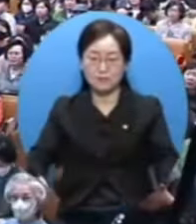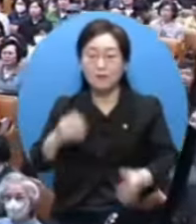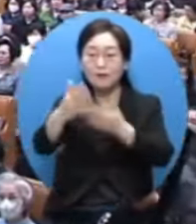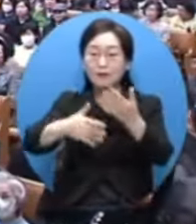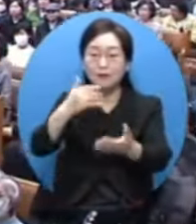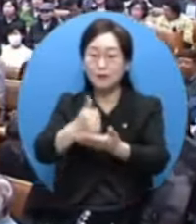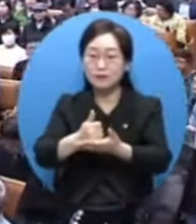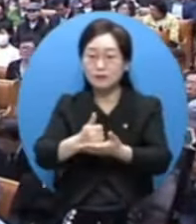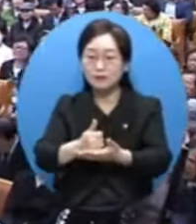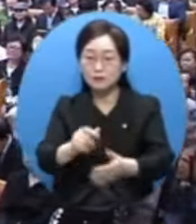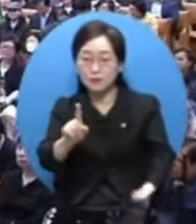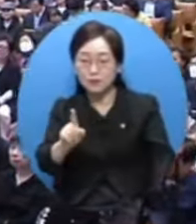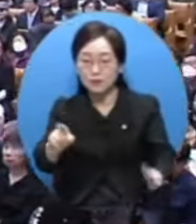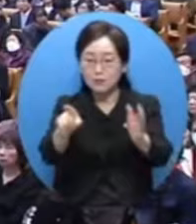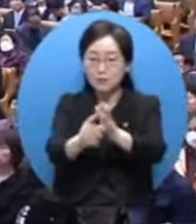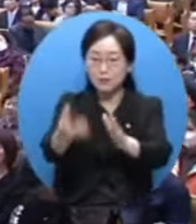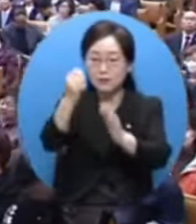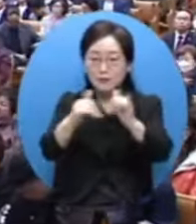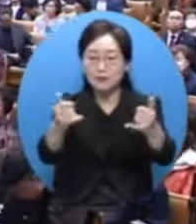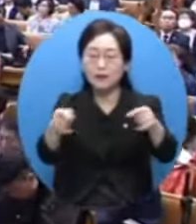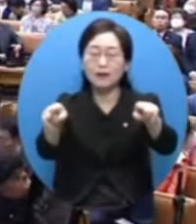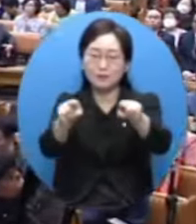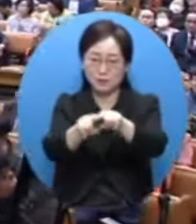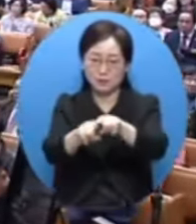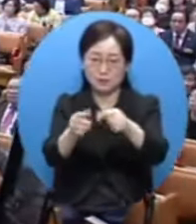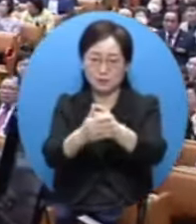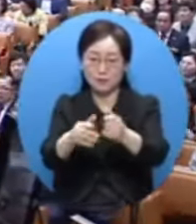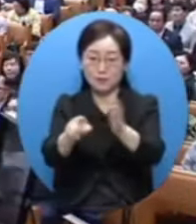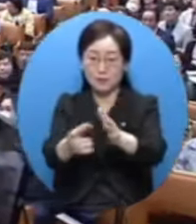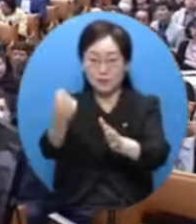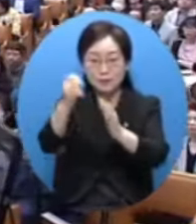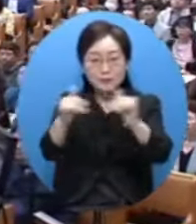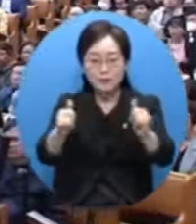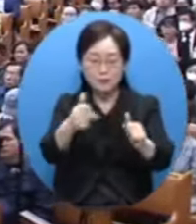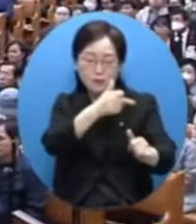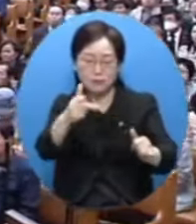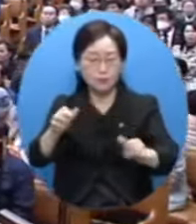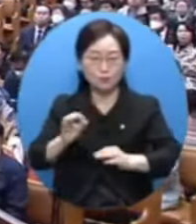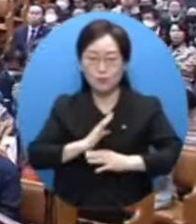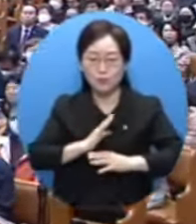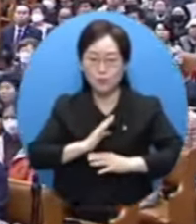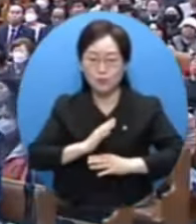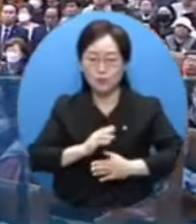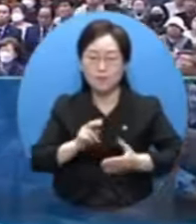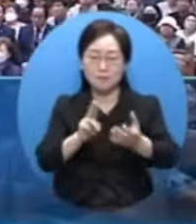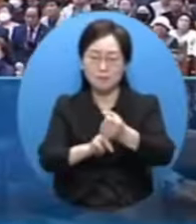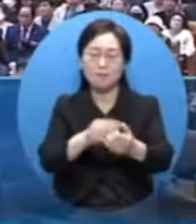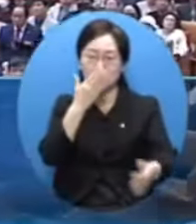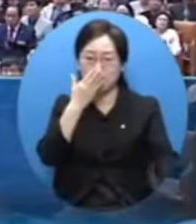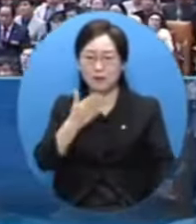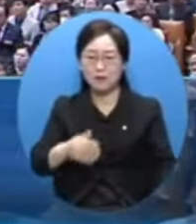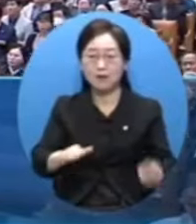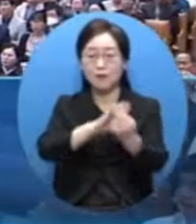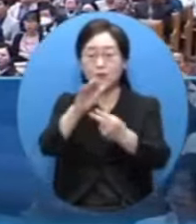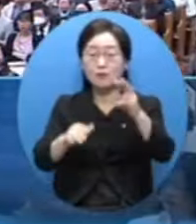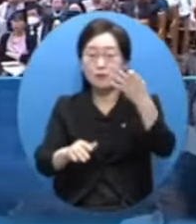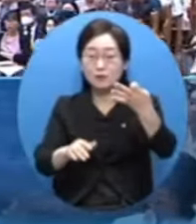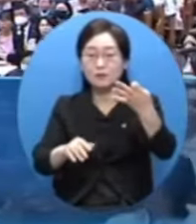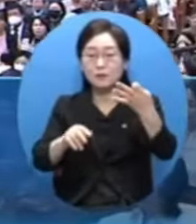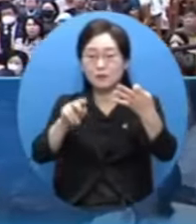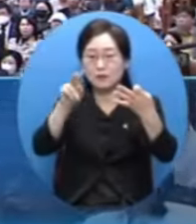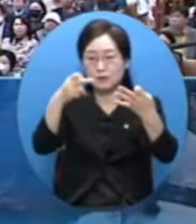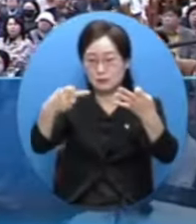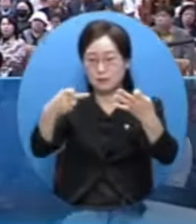하나님께서 믿음의 사람과 함께 하심으로 믿음의 사람들이 크고 놀라운 일을 행할 수 있게 되는 것입니다. 요목음 14장 12절입니다.